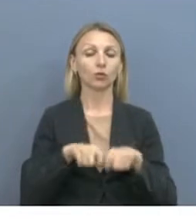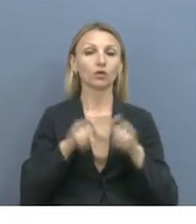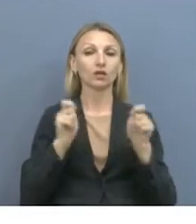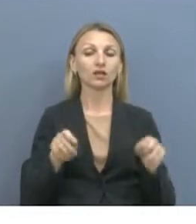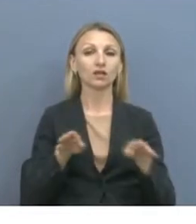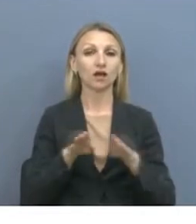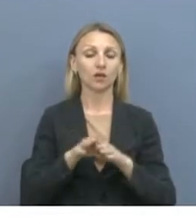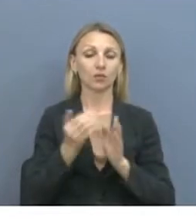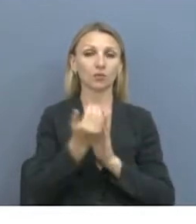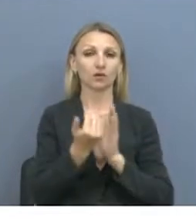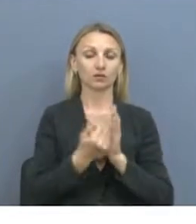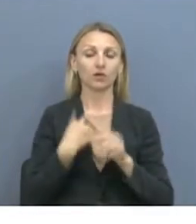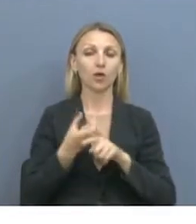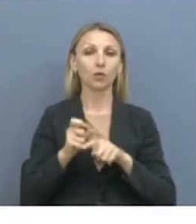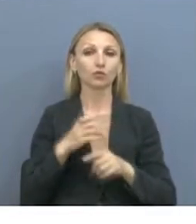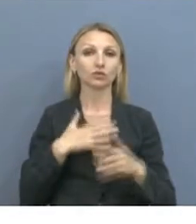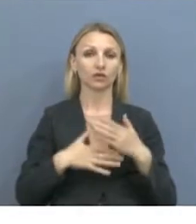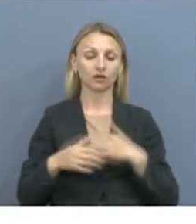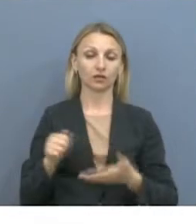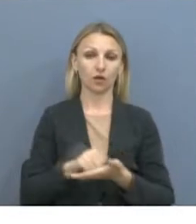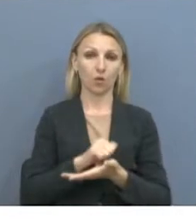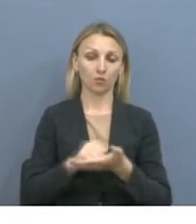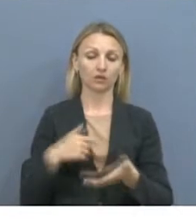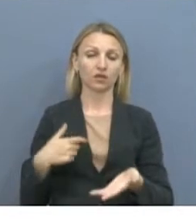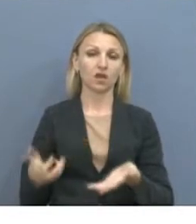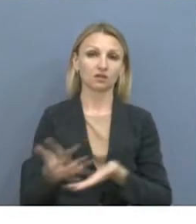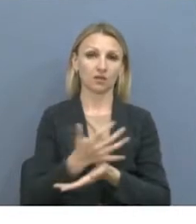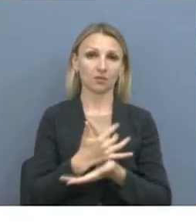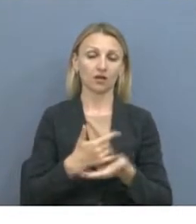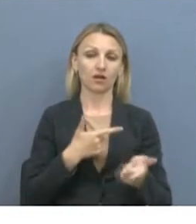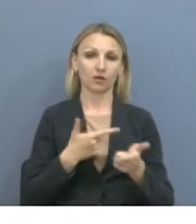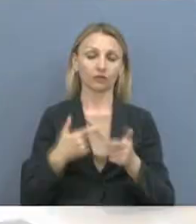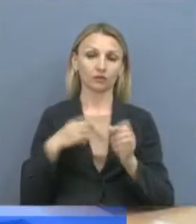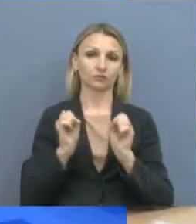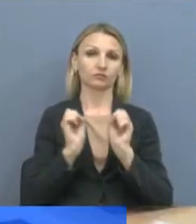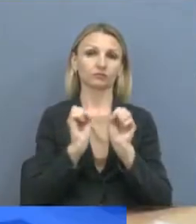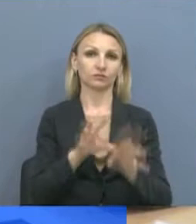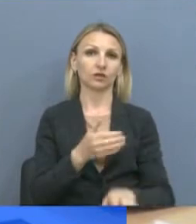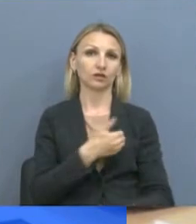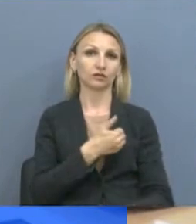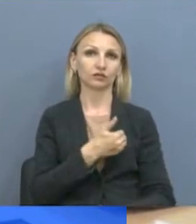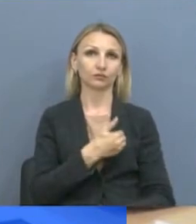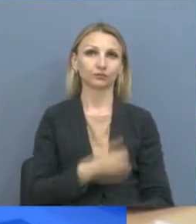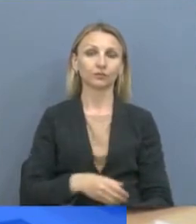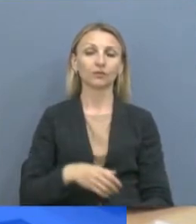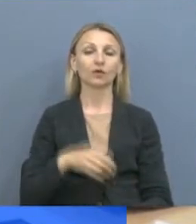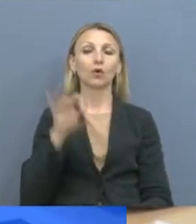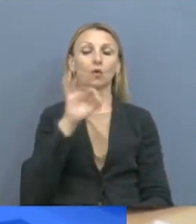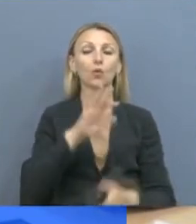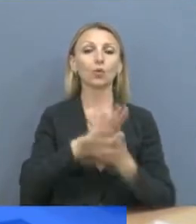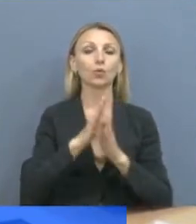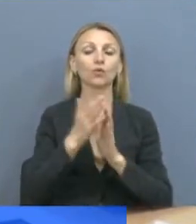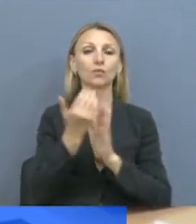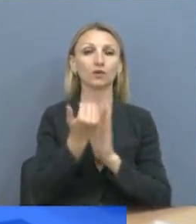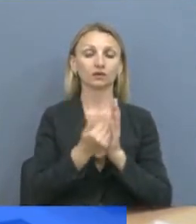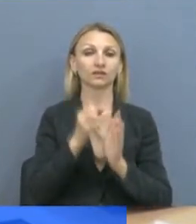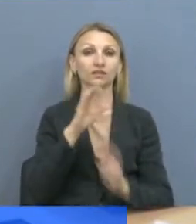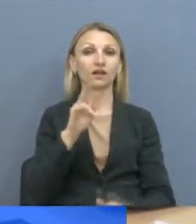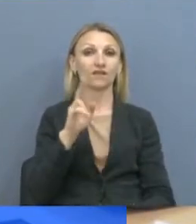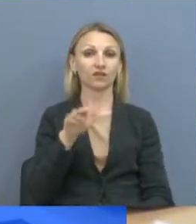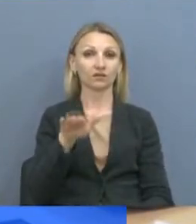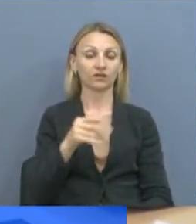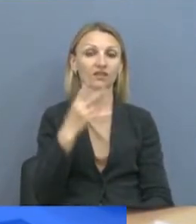рада. Собрали все документы и пришли сдать документы. И еще раз об условиях программы. Ставка по